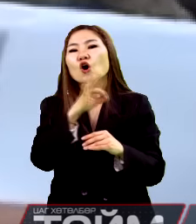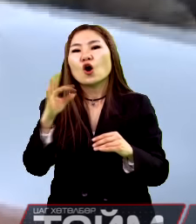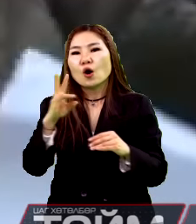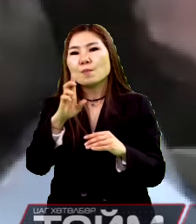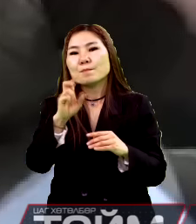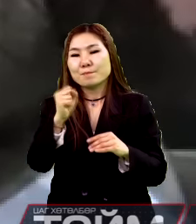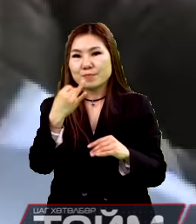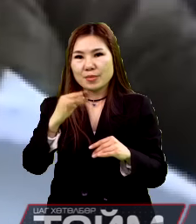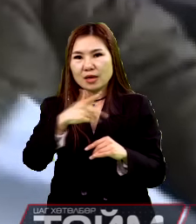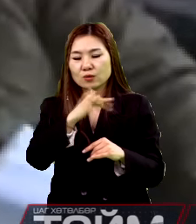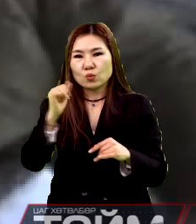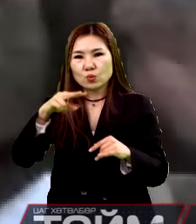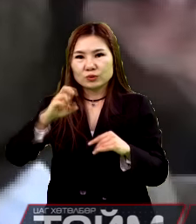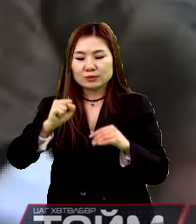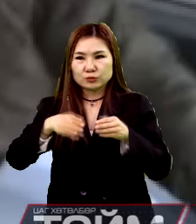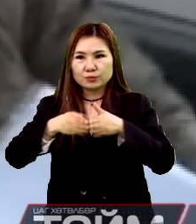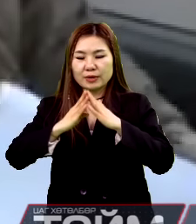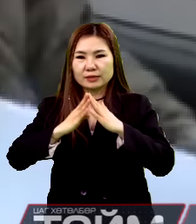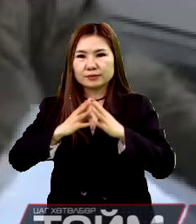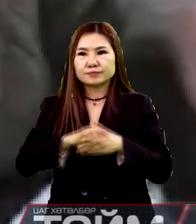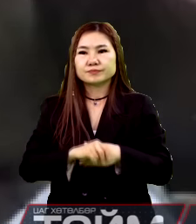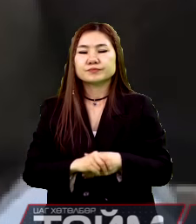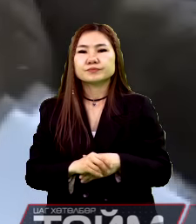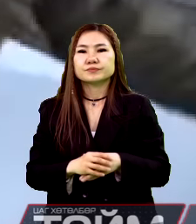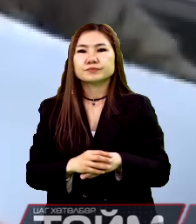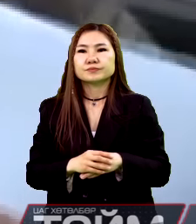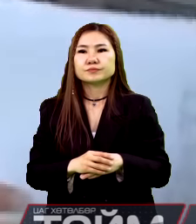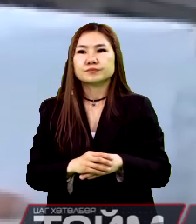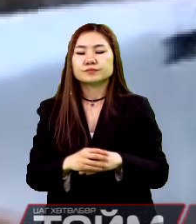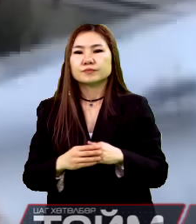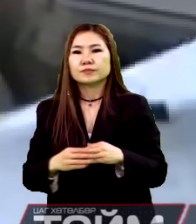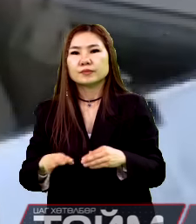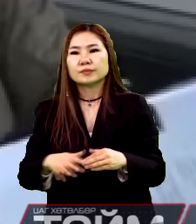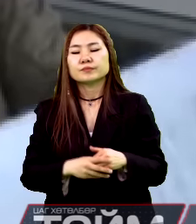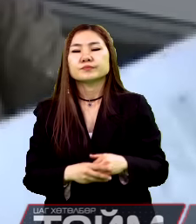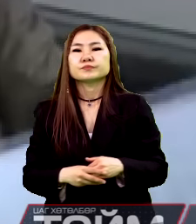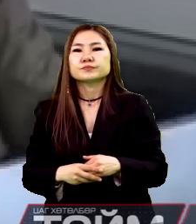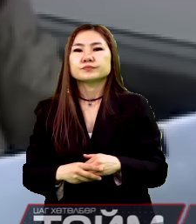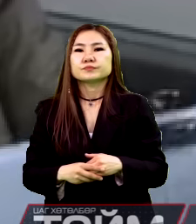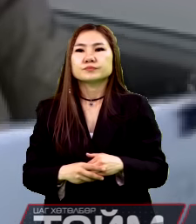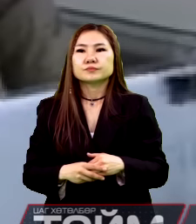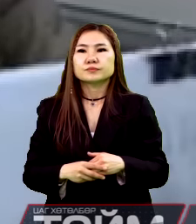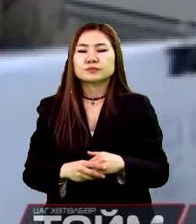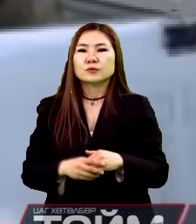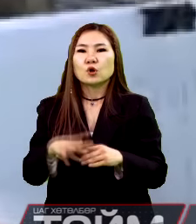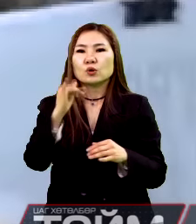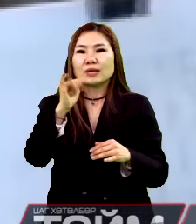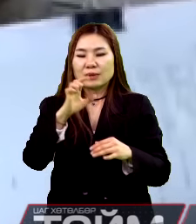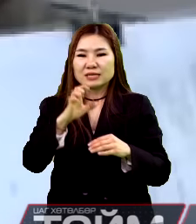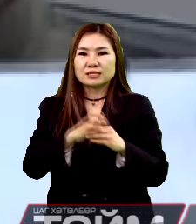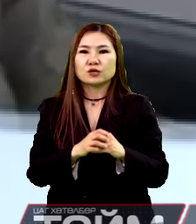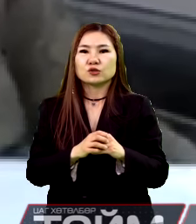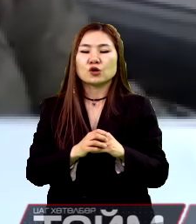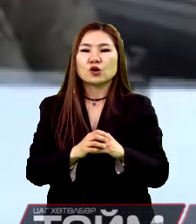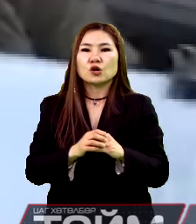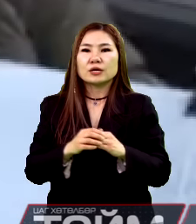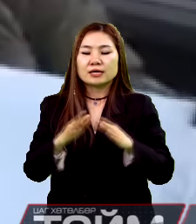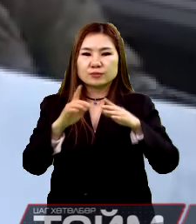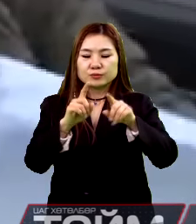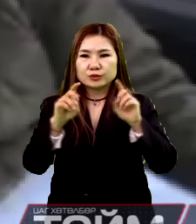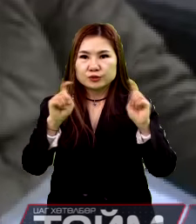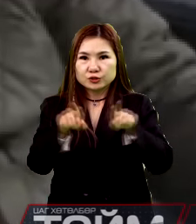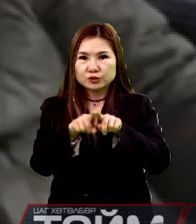байна. Улаанбаатар хотоос нэг баруун тийш гарч байгаа төв магистраль нөгөө наа энэ айлуудыг бүгдийг энэ бетоны хашинуудаа авчаая. Яг хотын стандартад нийцсэн